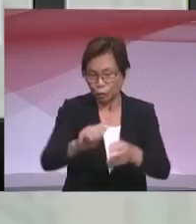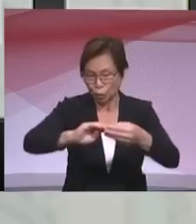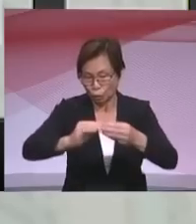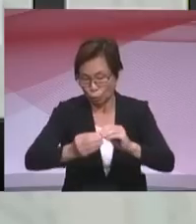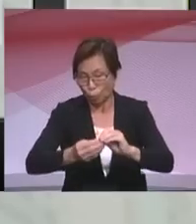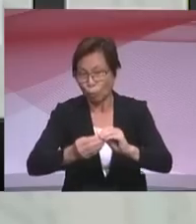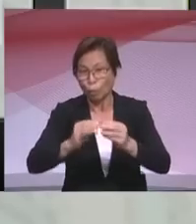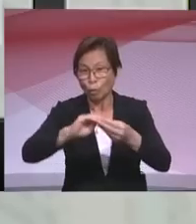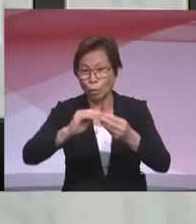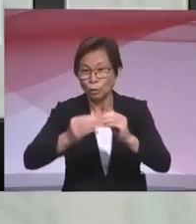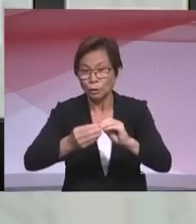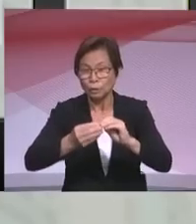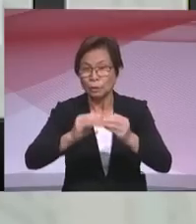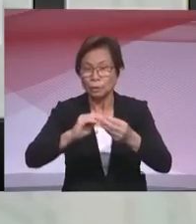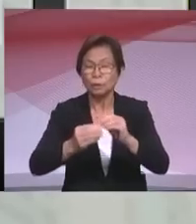nombor